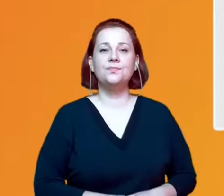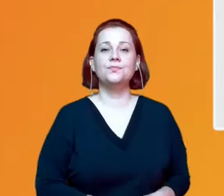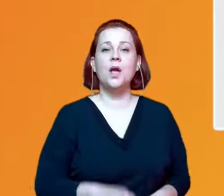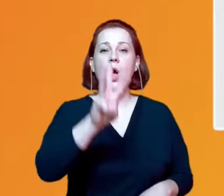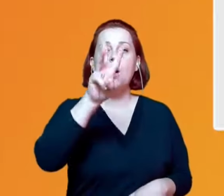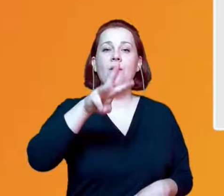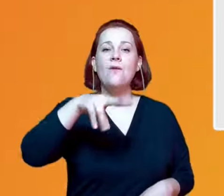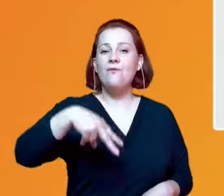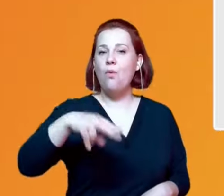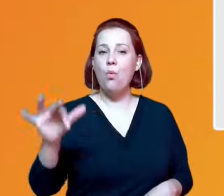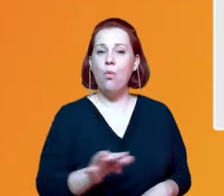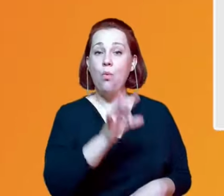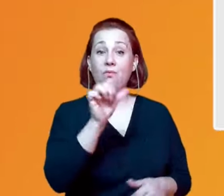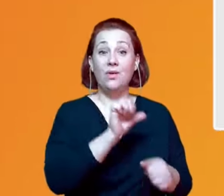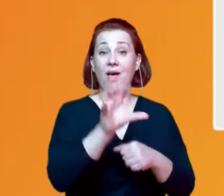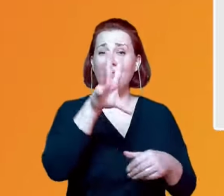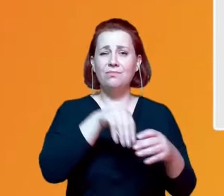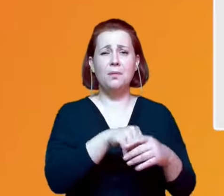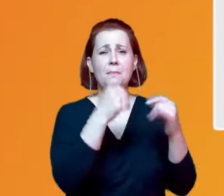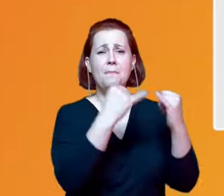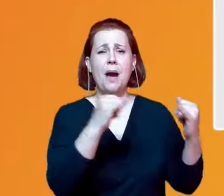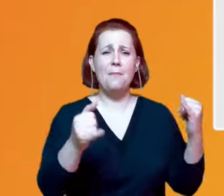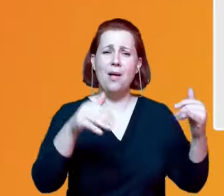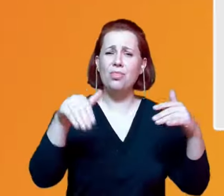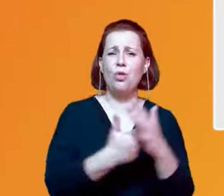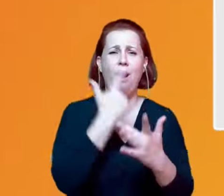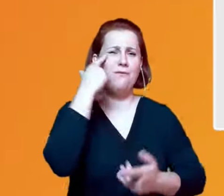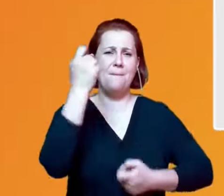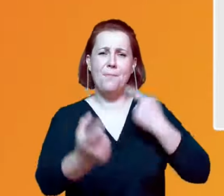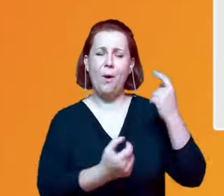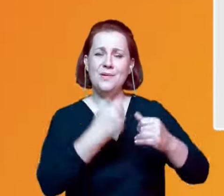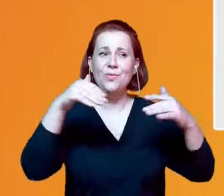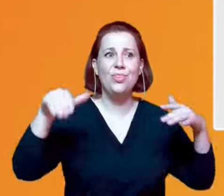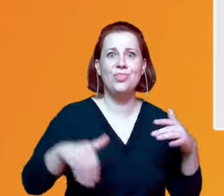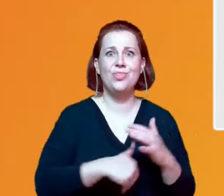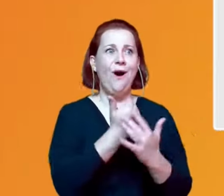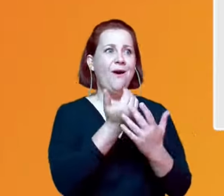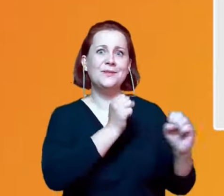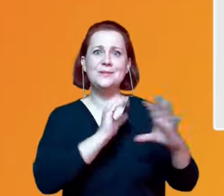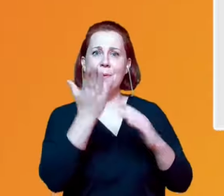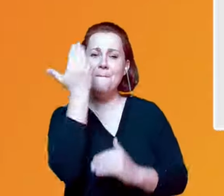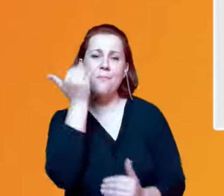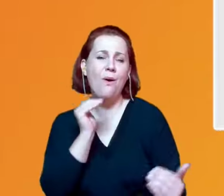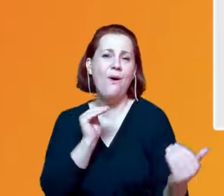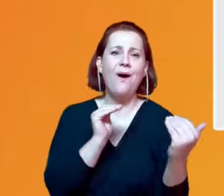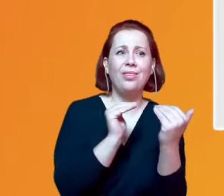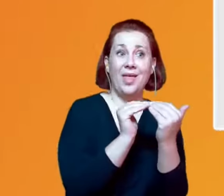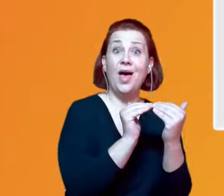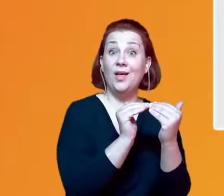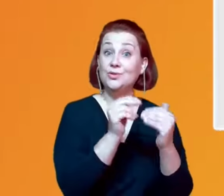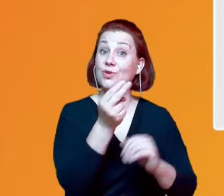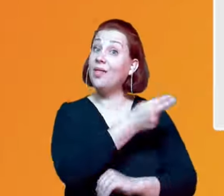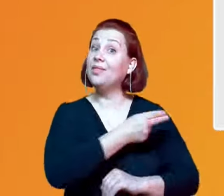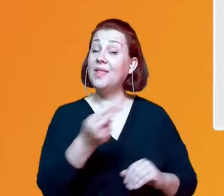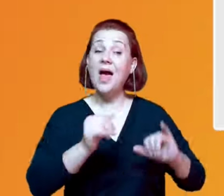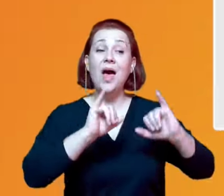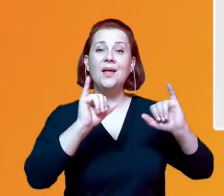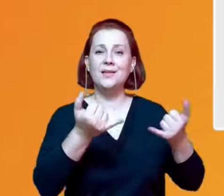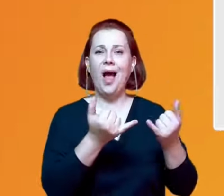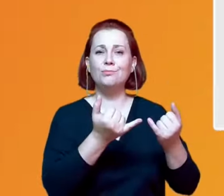z takimi nowymi pomysłami, ze świeżą energią, ze świeżym podejściem do tematu